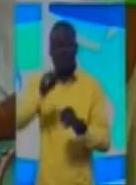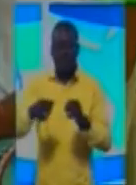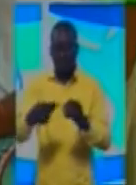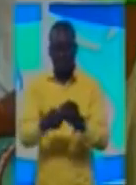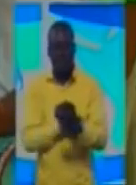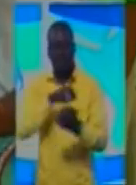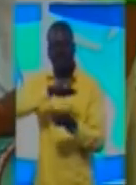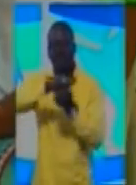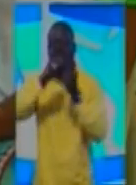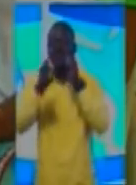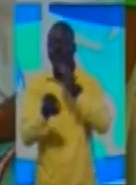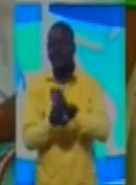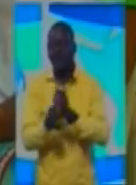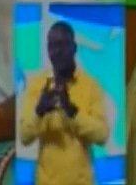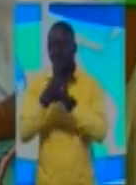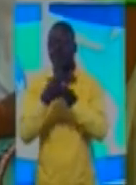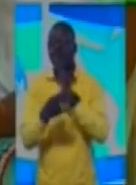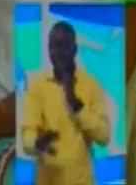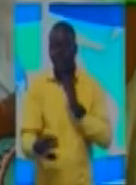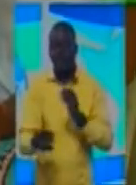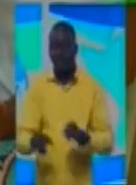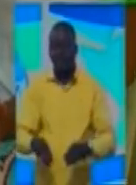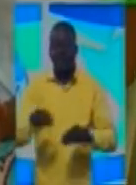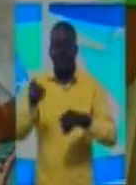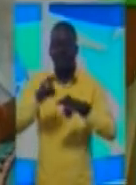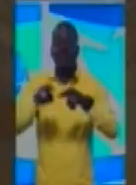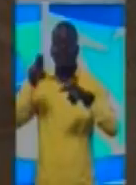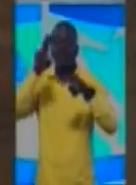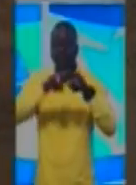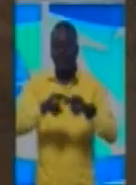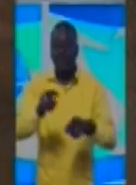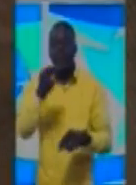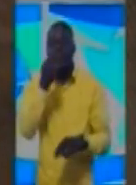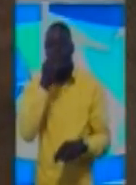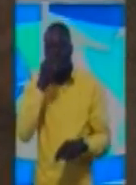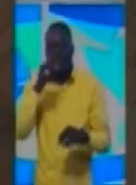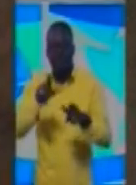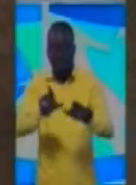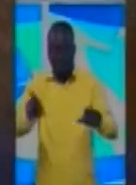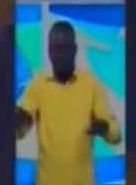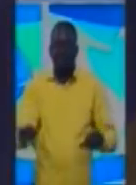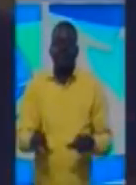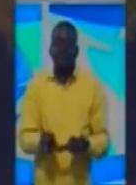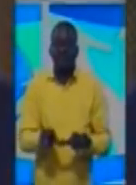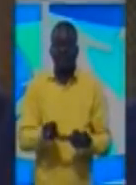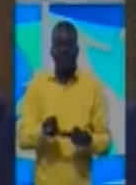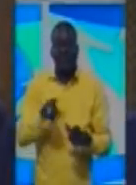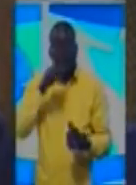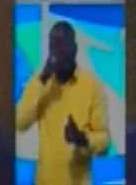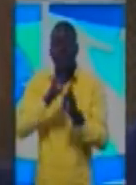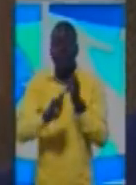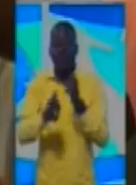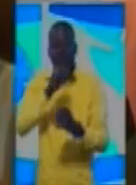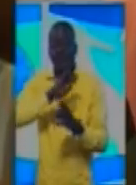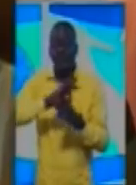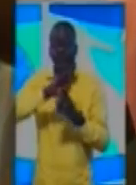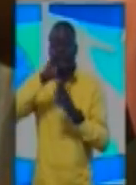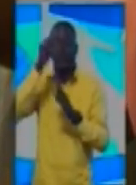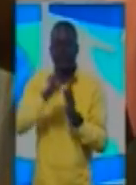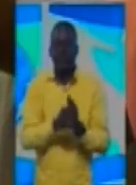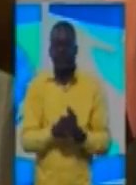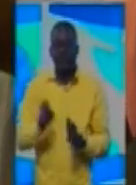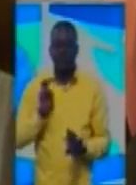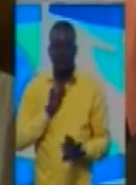de l'huile de Jatropha, tout en contribuant à l'augmentation de sa consommation au niveau local. C'est tout l'enjeu donc de cette formation. Nos attentes, c'est